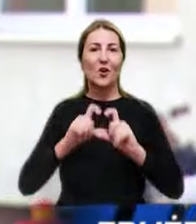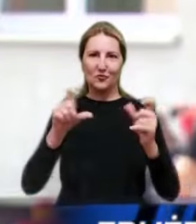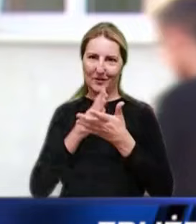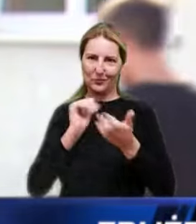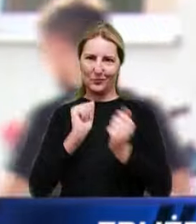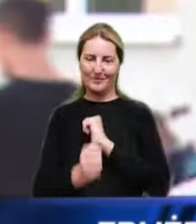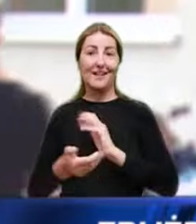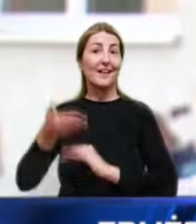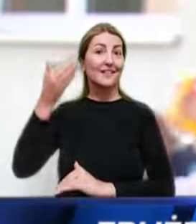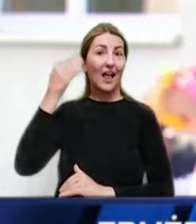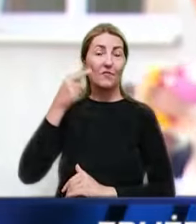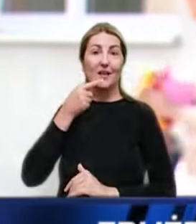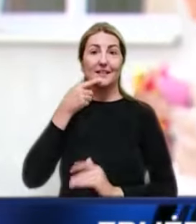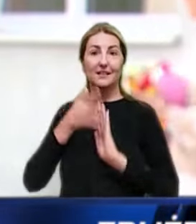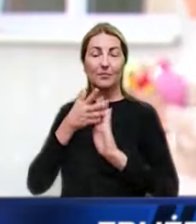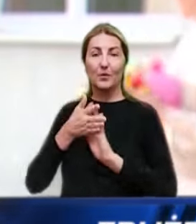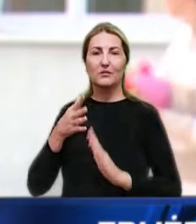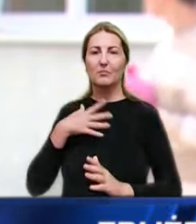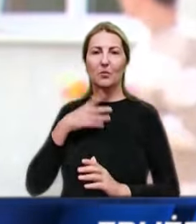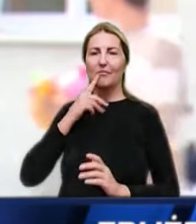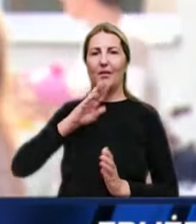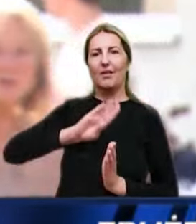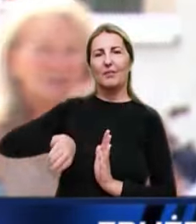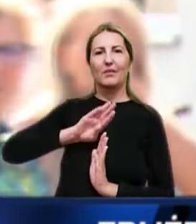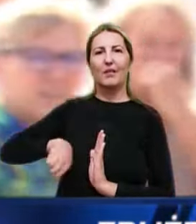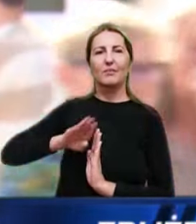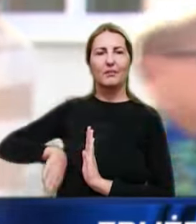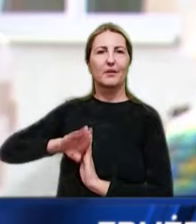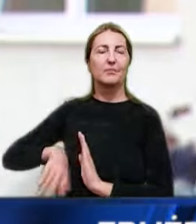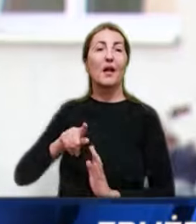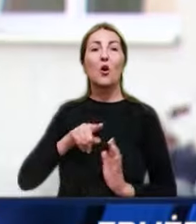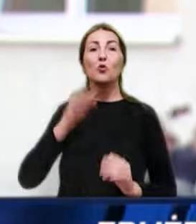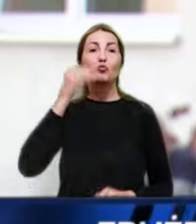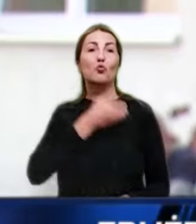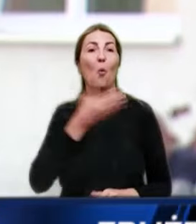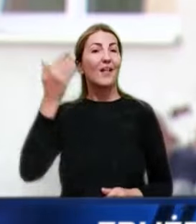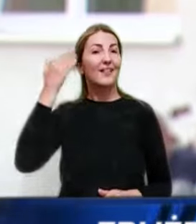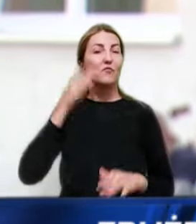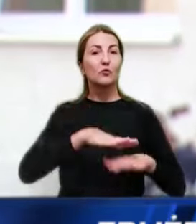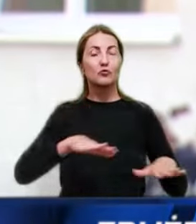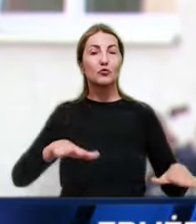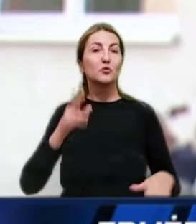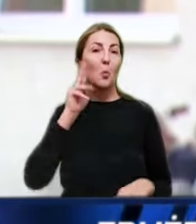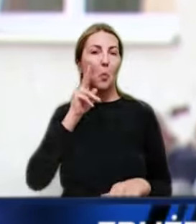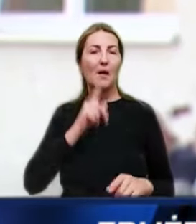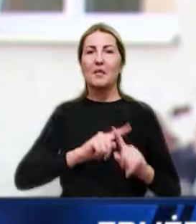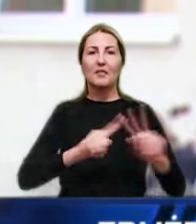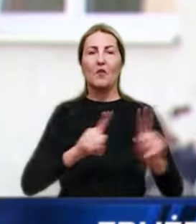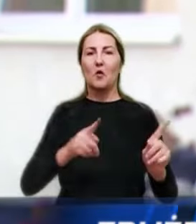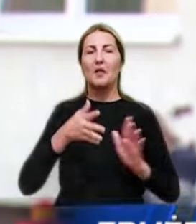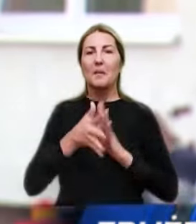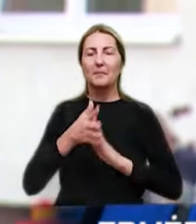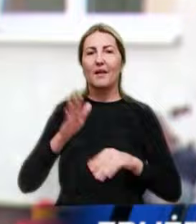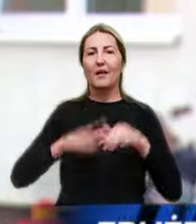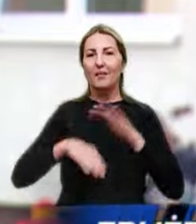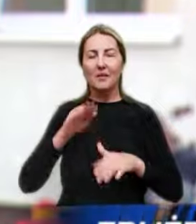język migowy był taki jakby, no nie wiem, wypierany. W szkołach dla dzieci niesłyszących kazano tylko mówić, nie pozwalano nawet migać,